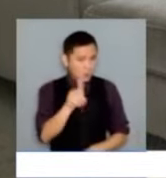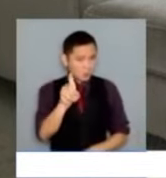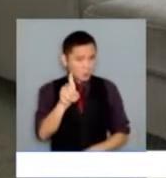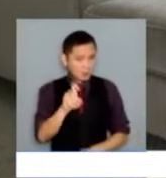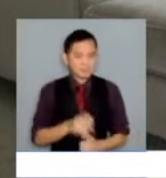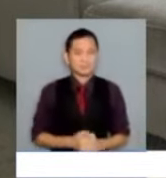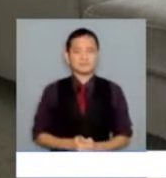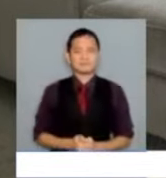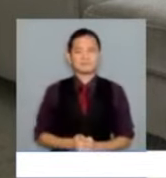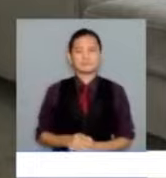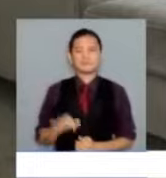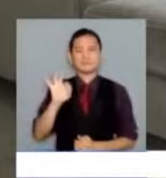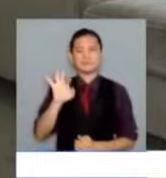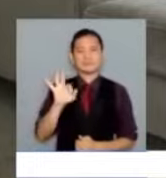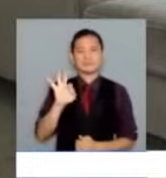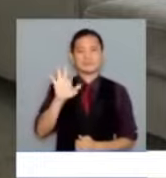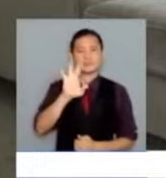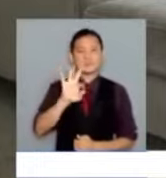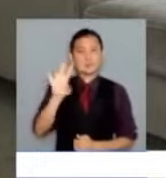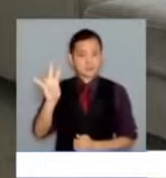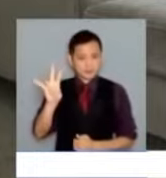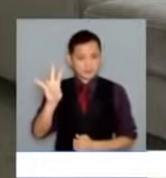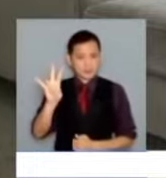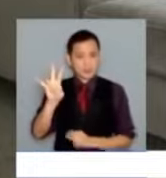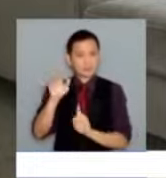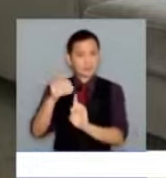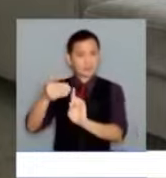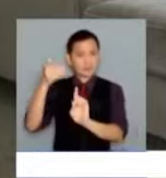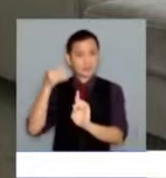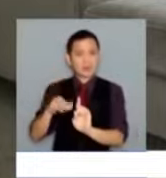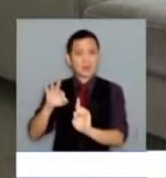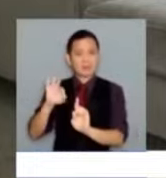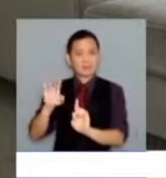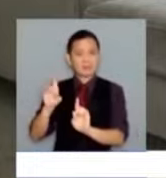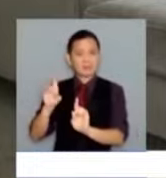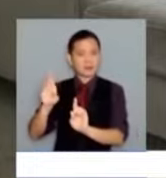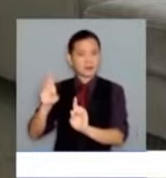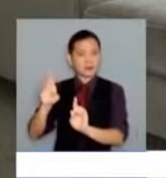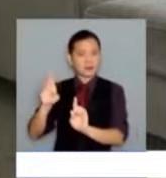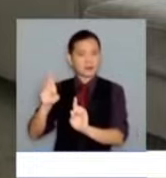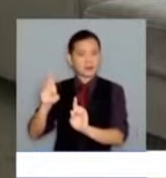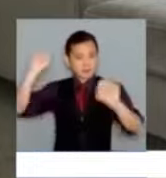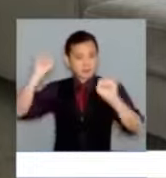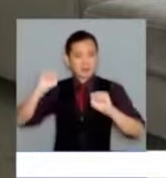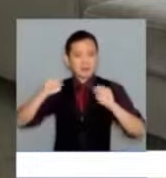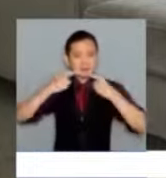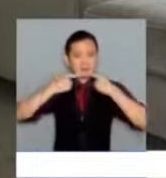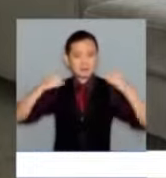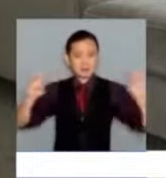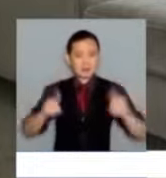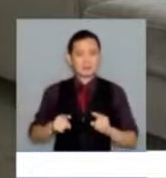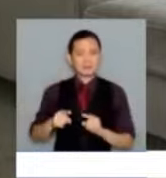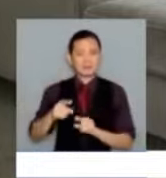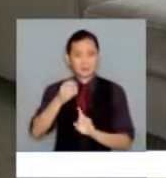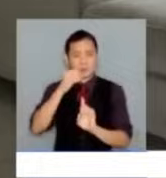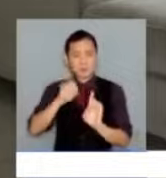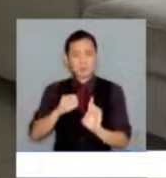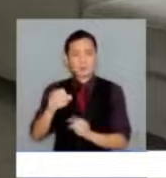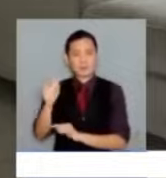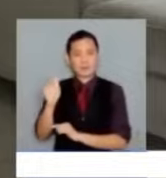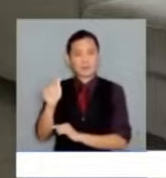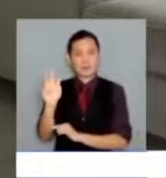lamang idineklara na ng dating presidenteng FDR through Presidential Proclamation No. 1030 na ang Philippine tarsier